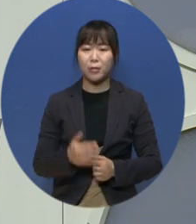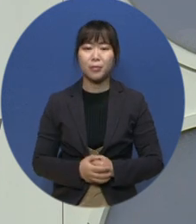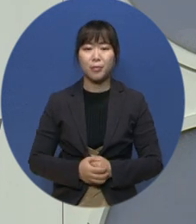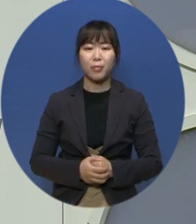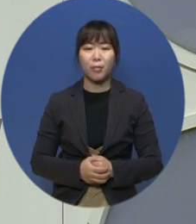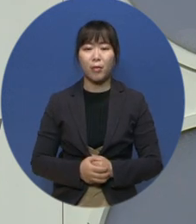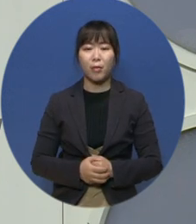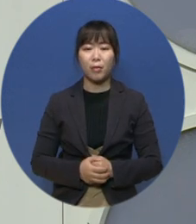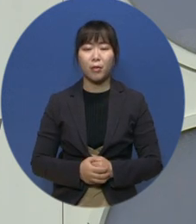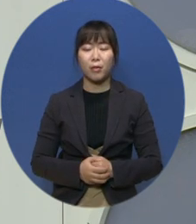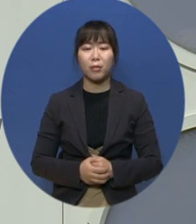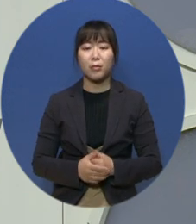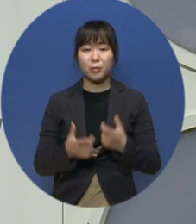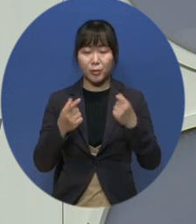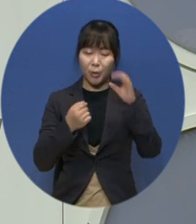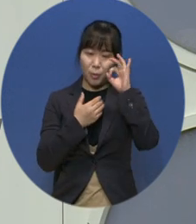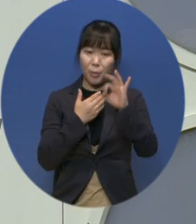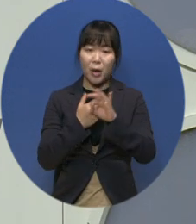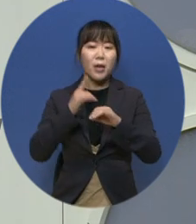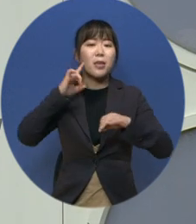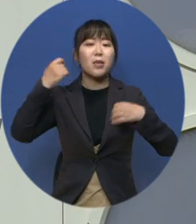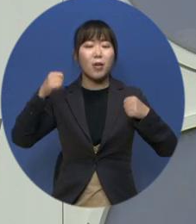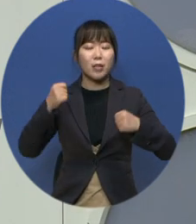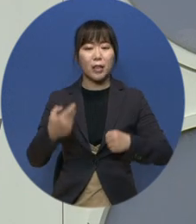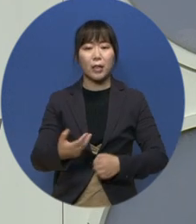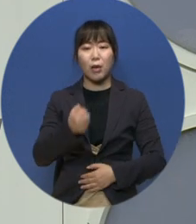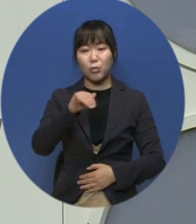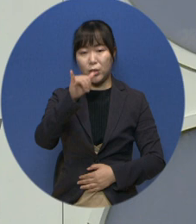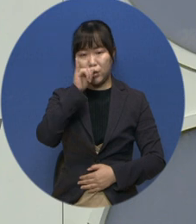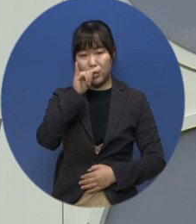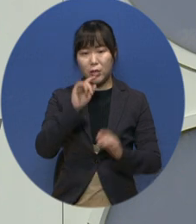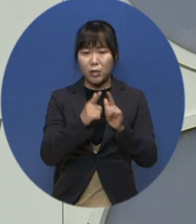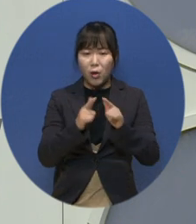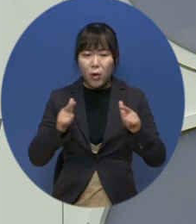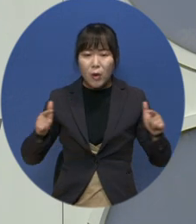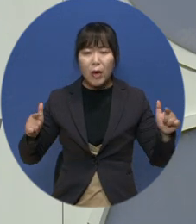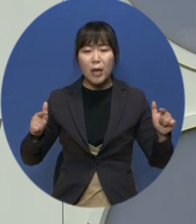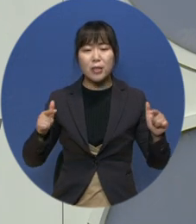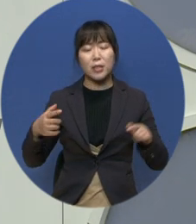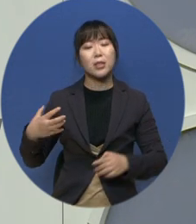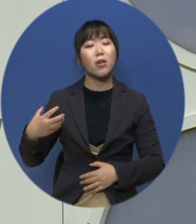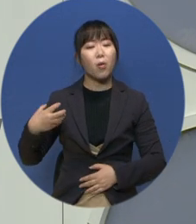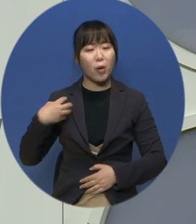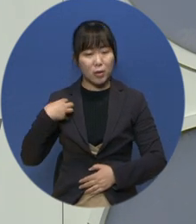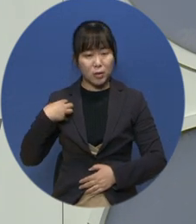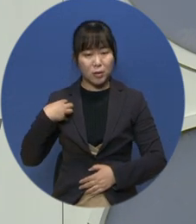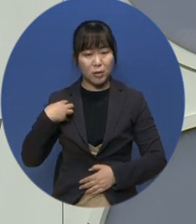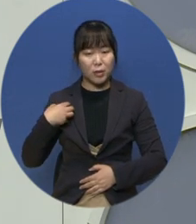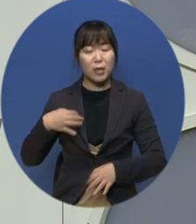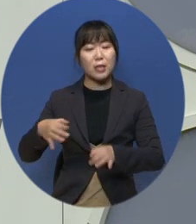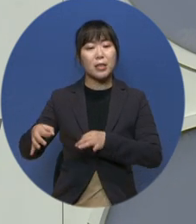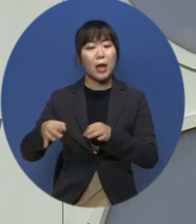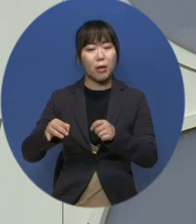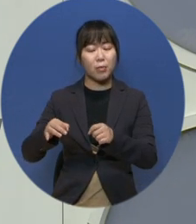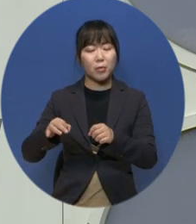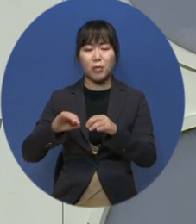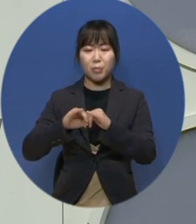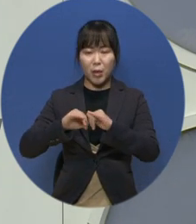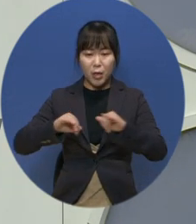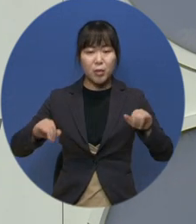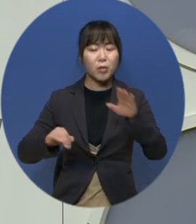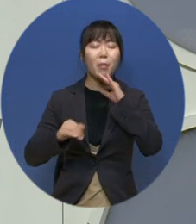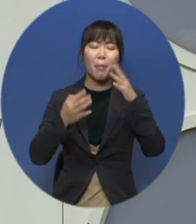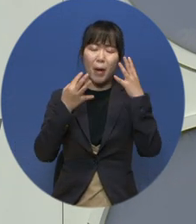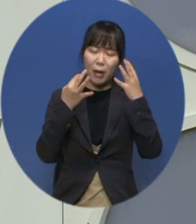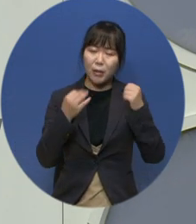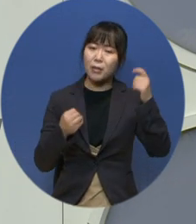그래서 그런 쪽으로 보면 이 연극이 가지고 있는 여러 가지 다양한 역할은 상업적인 거를 떠나서 상당히